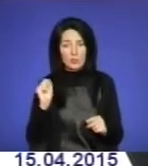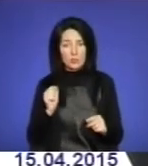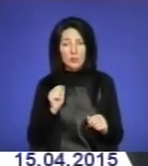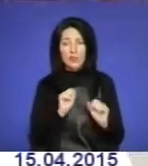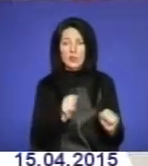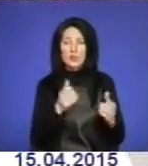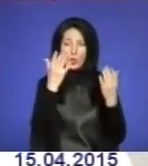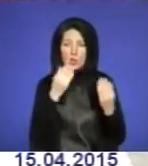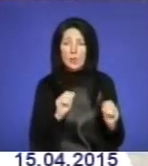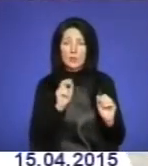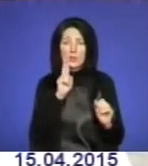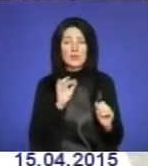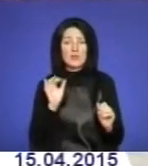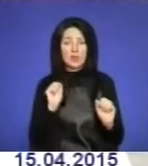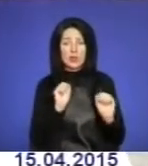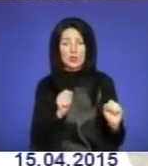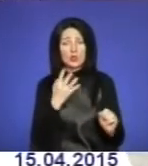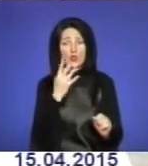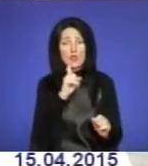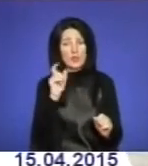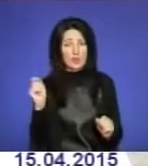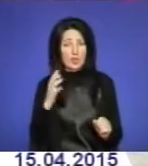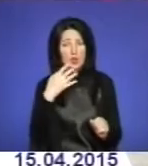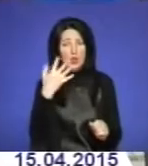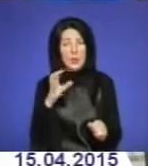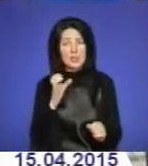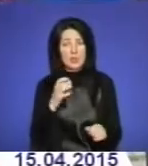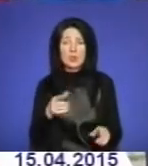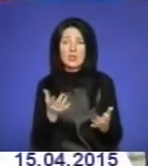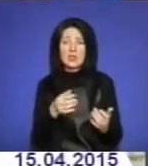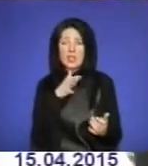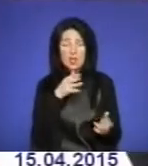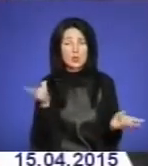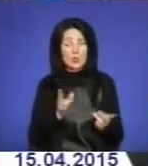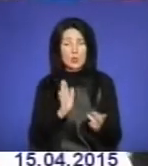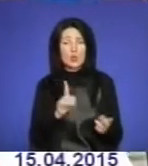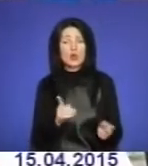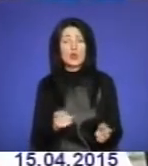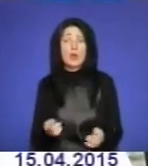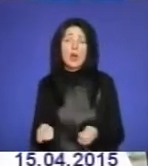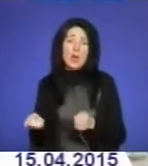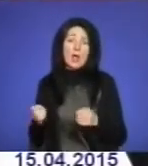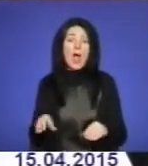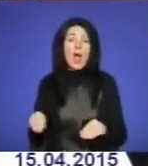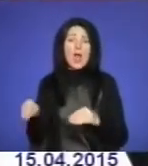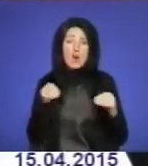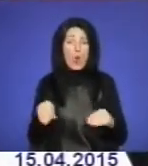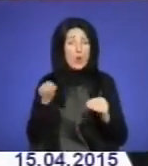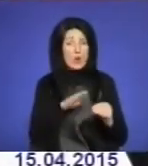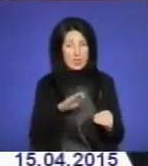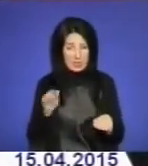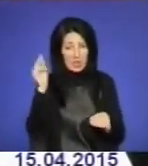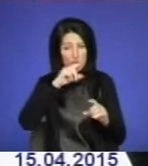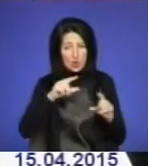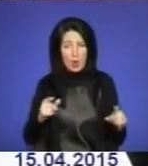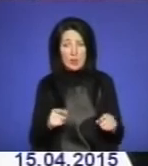цивільного захисту. 4 хвилини 45 секунд – саме стільки часу знадобилося, щоб евакуювати дітей зі школи. Вимірюється час з